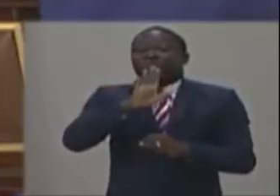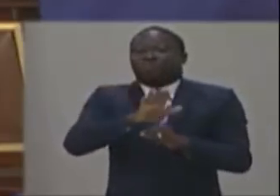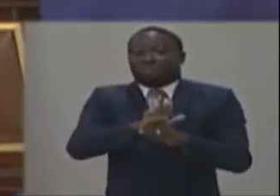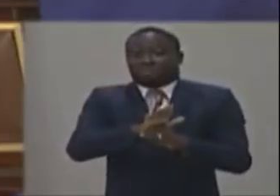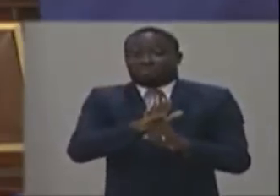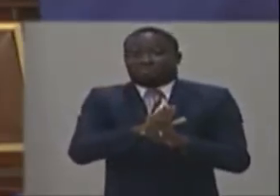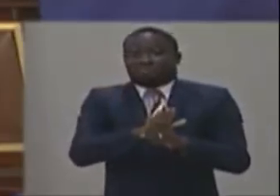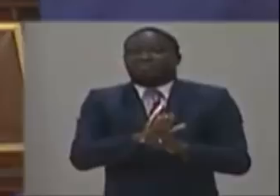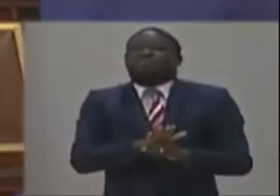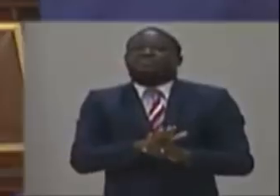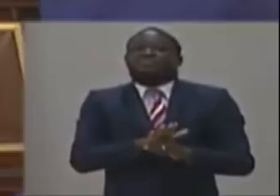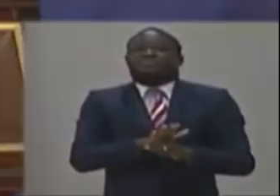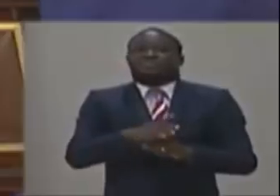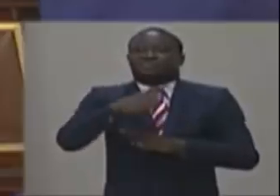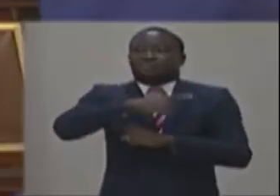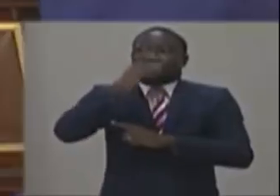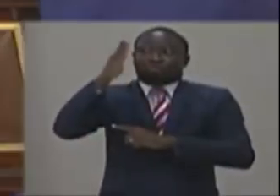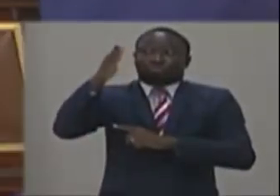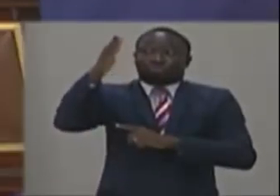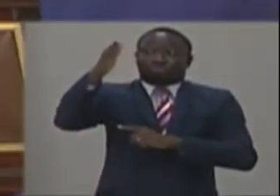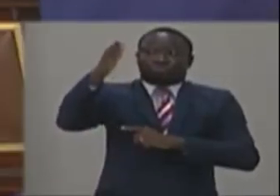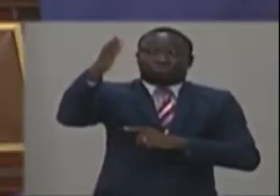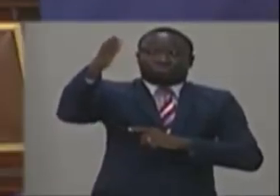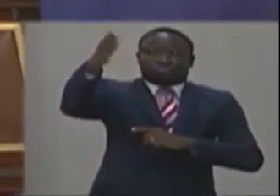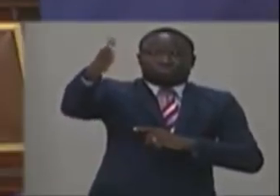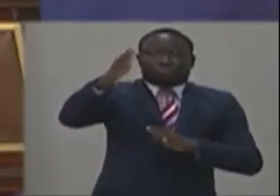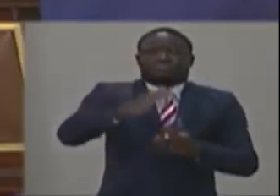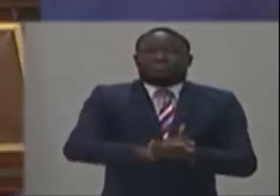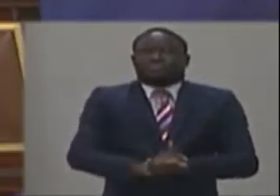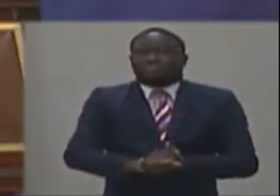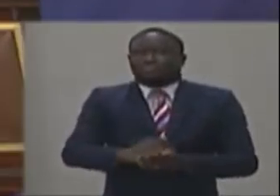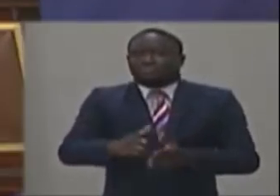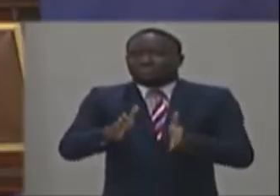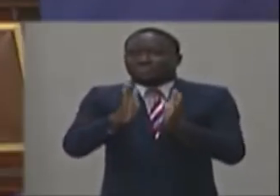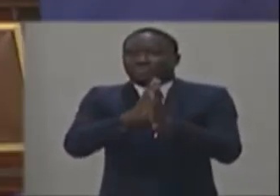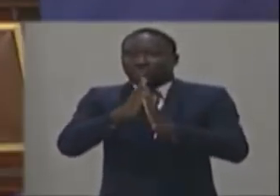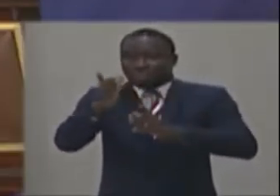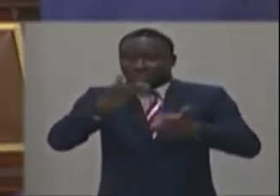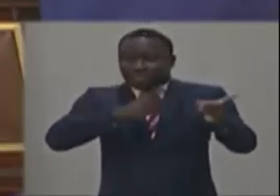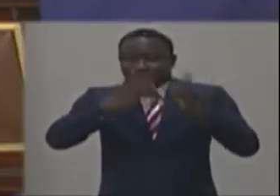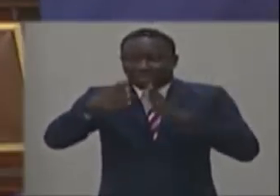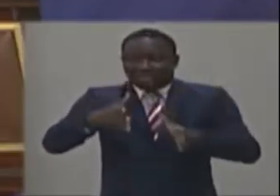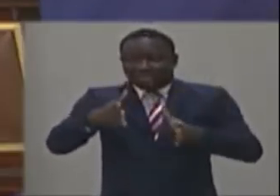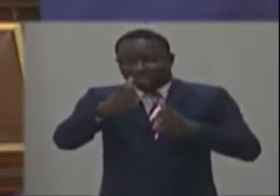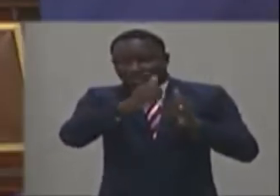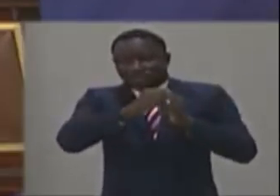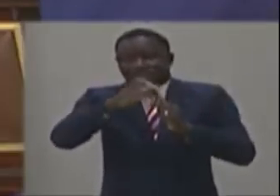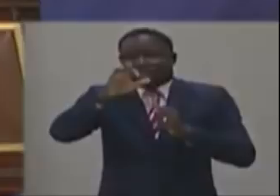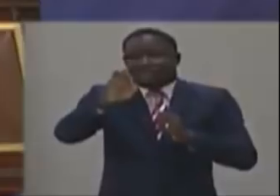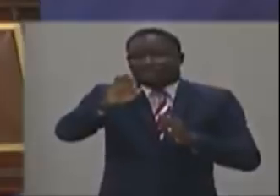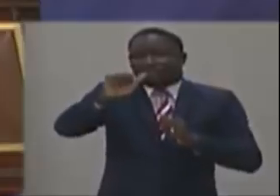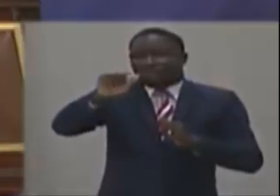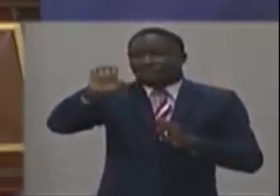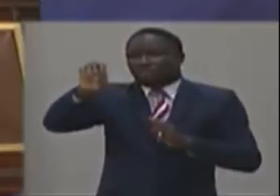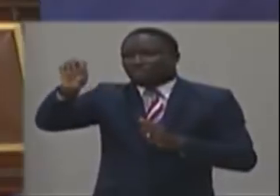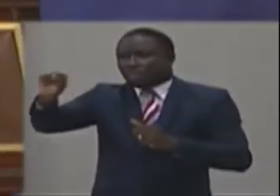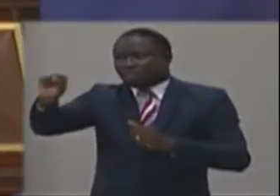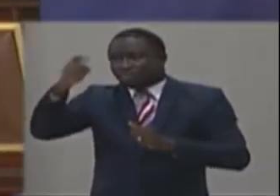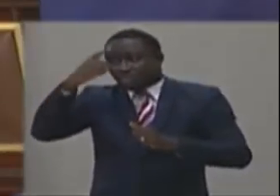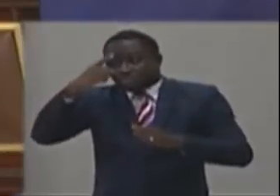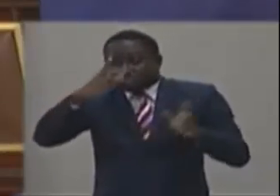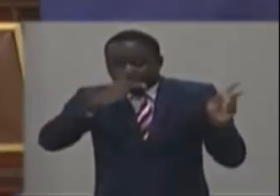promettons. Dans le cap venir là, je demande au directeur général FAES